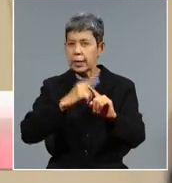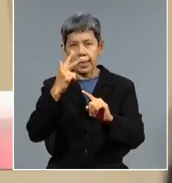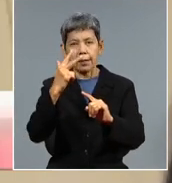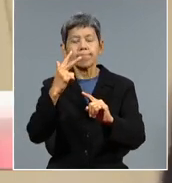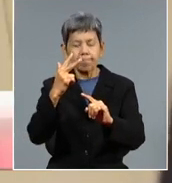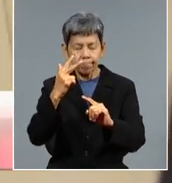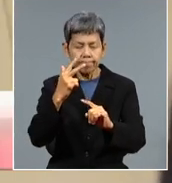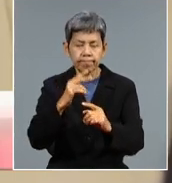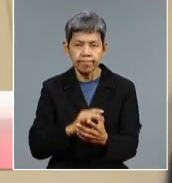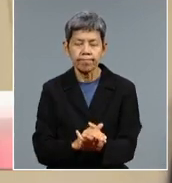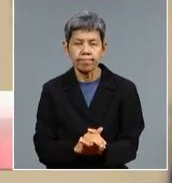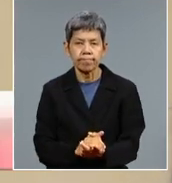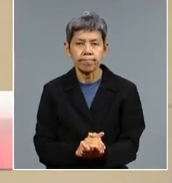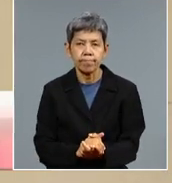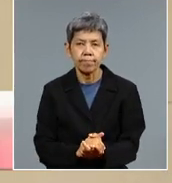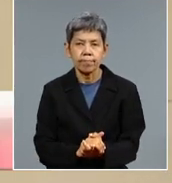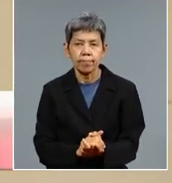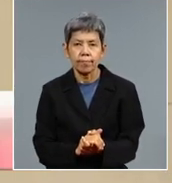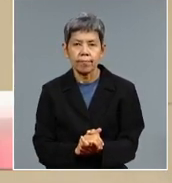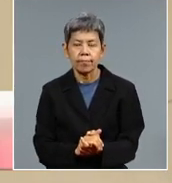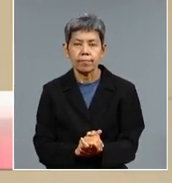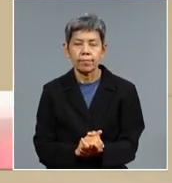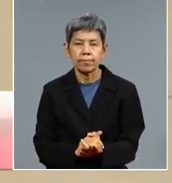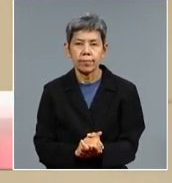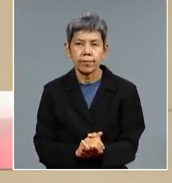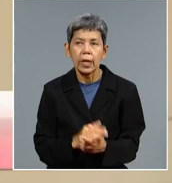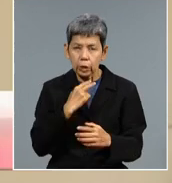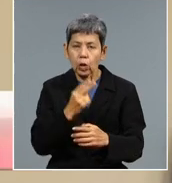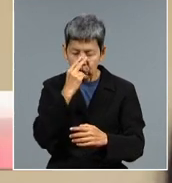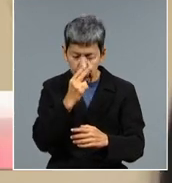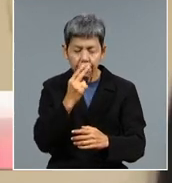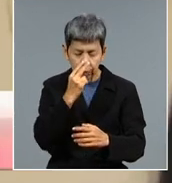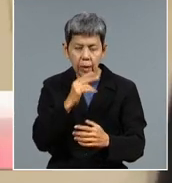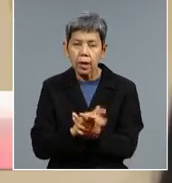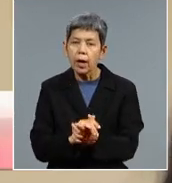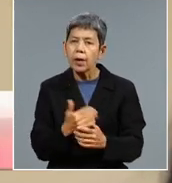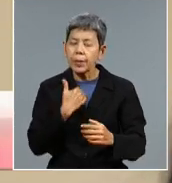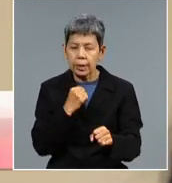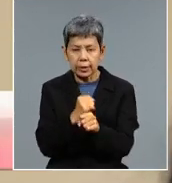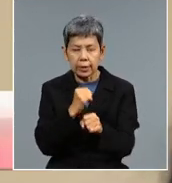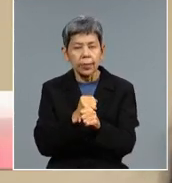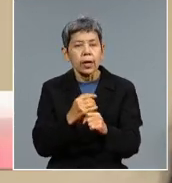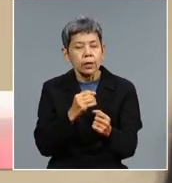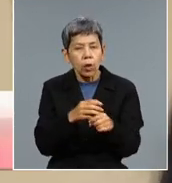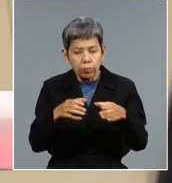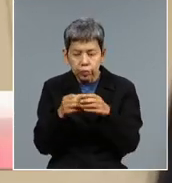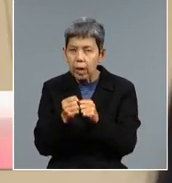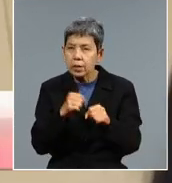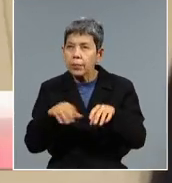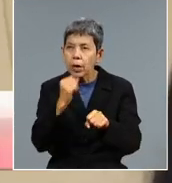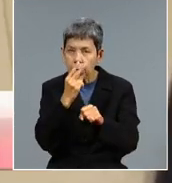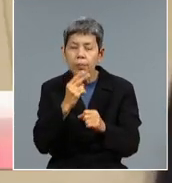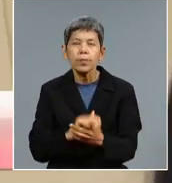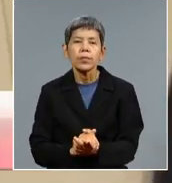แล้วก็ขอประธานก็ดูการให้เขาบอกรอยสักนะก็หยุดได้ละน